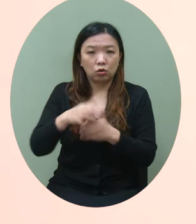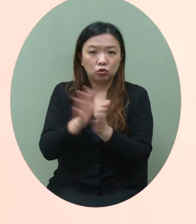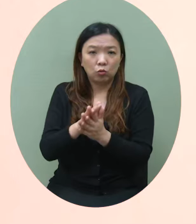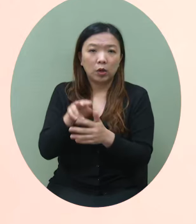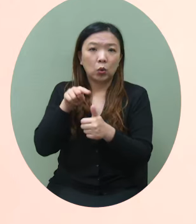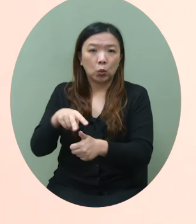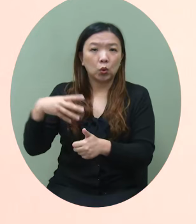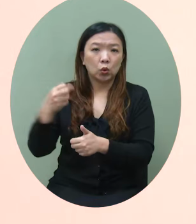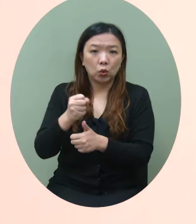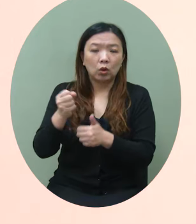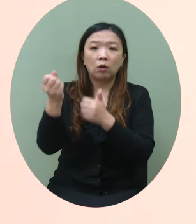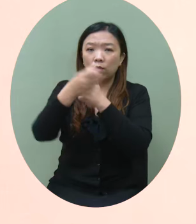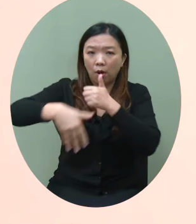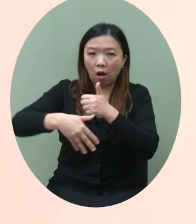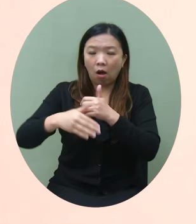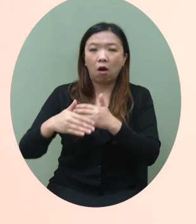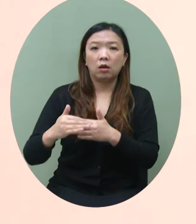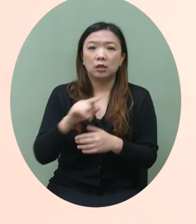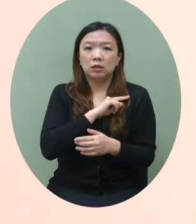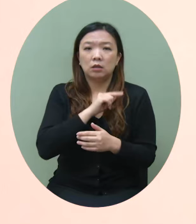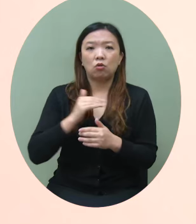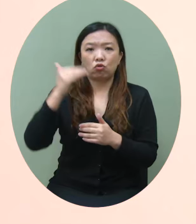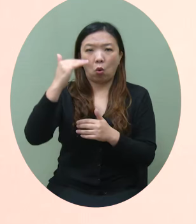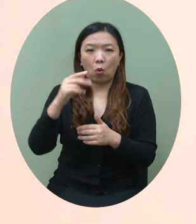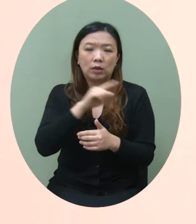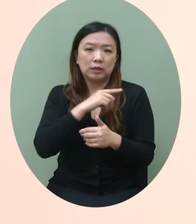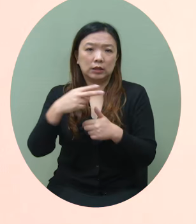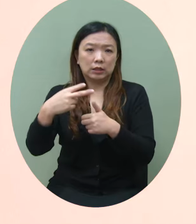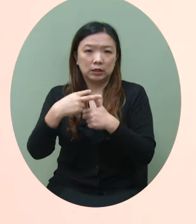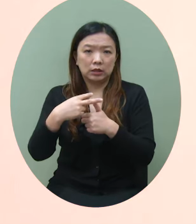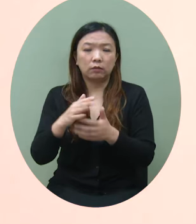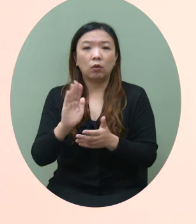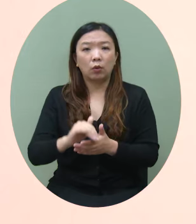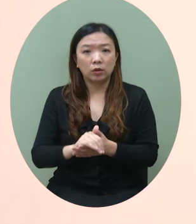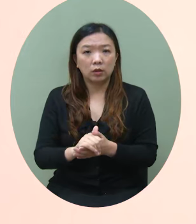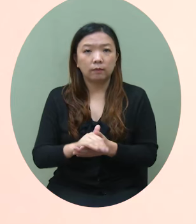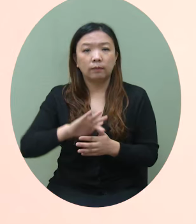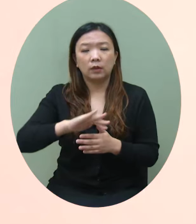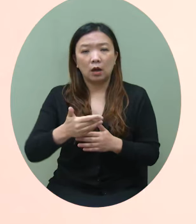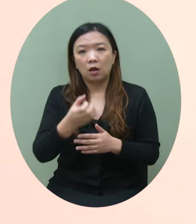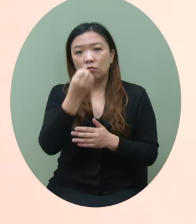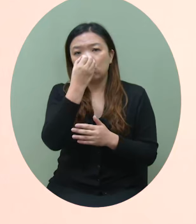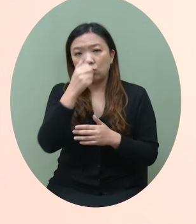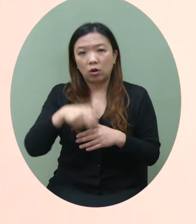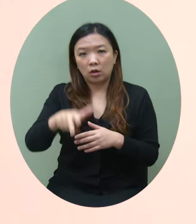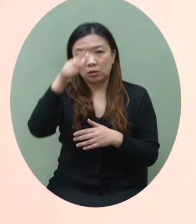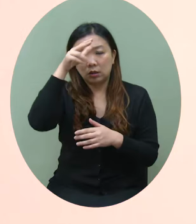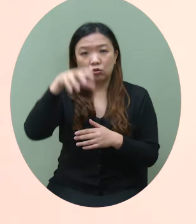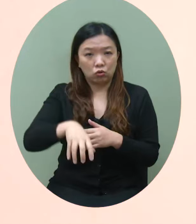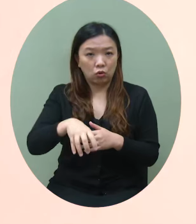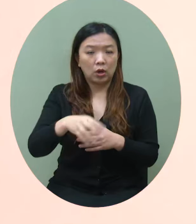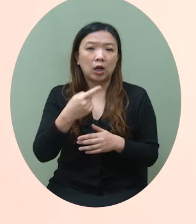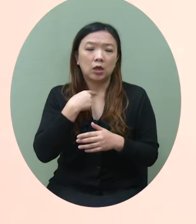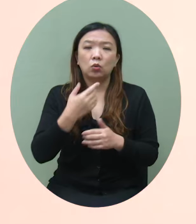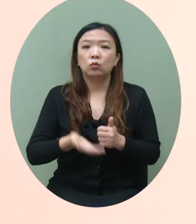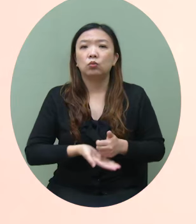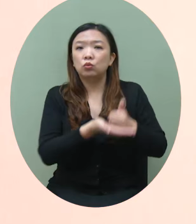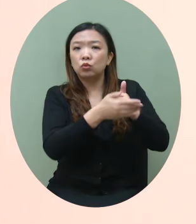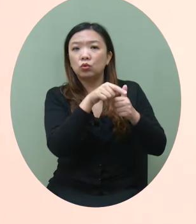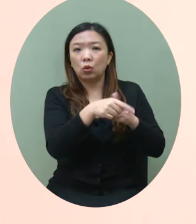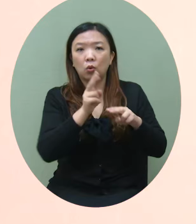之下的高度自治而作為香港特別行政區我們是要尊重